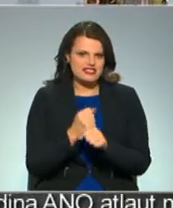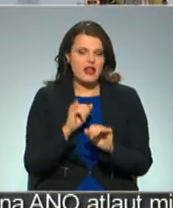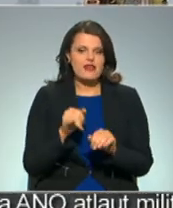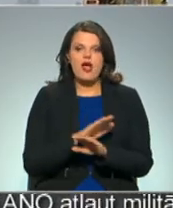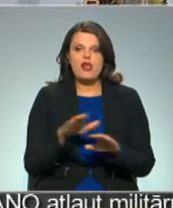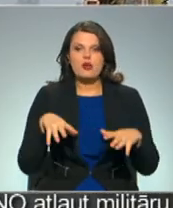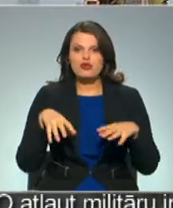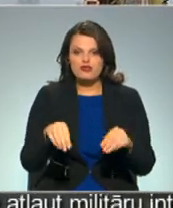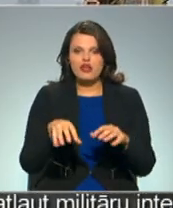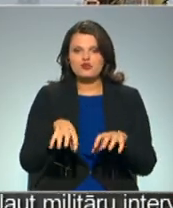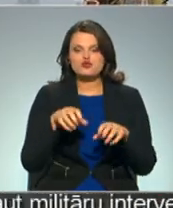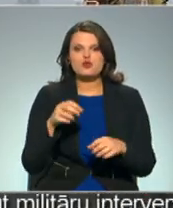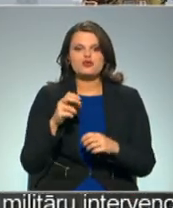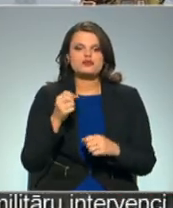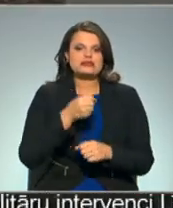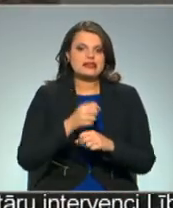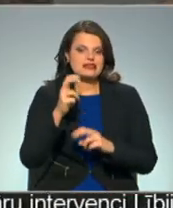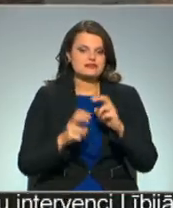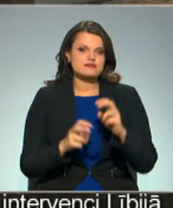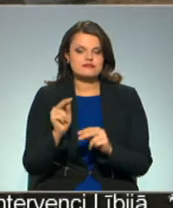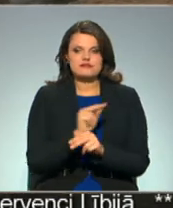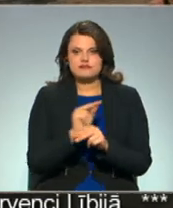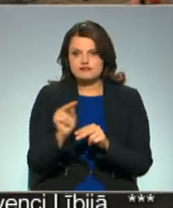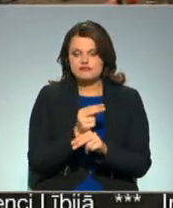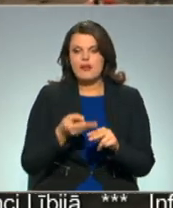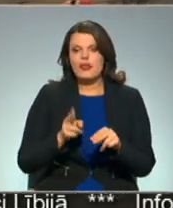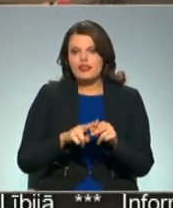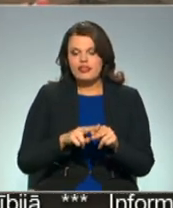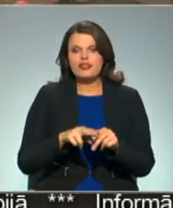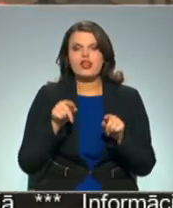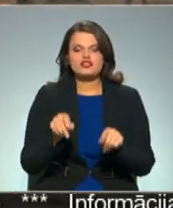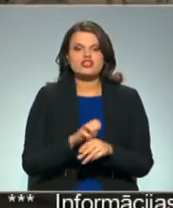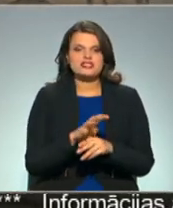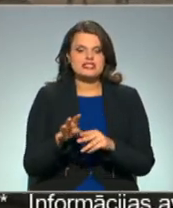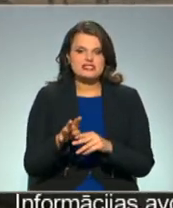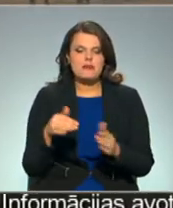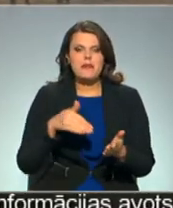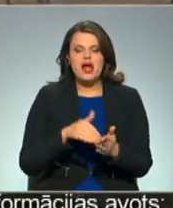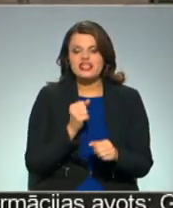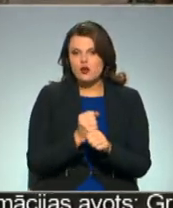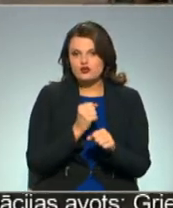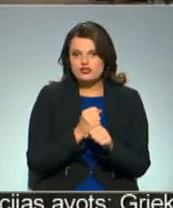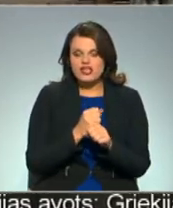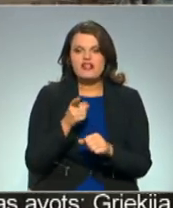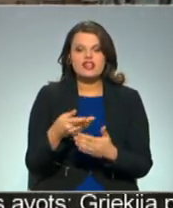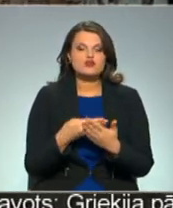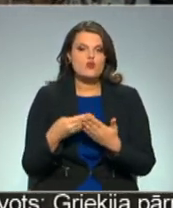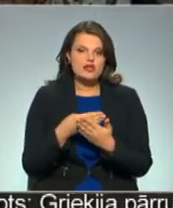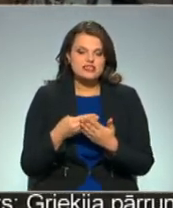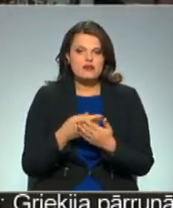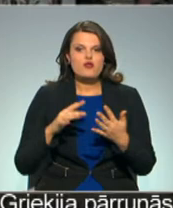netiktu veikta sūkņu stacijas rekonstrukcija, tad visticamāk polderu sistēma pārtrauktu darboties. Tas